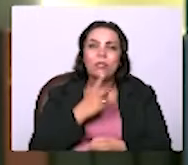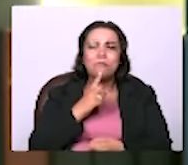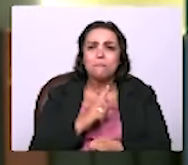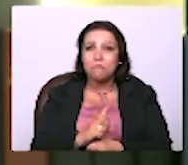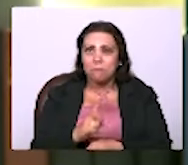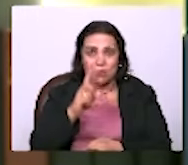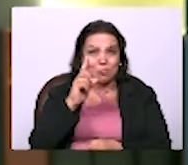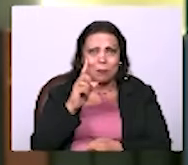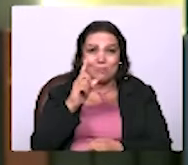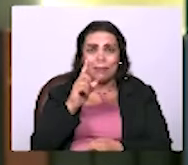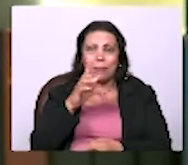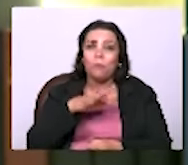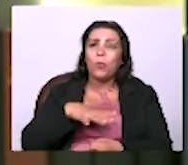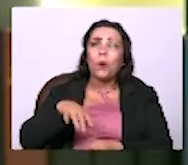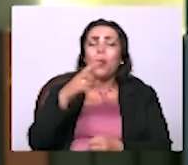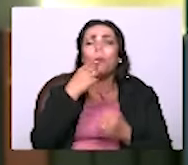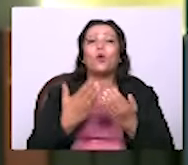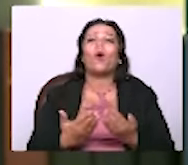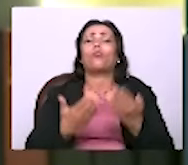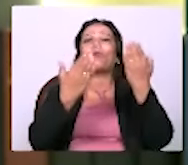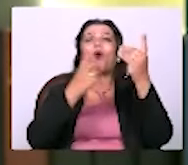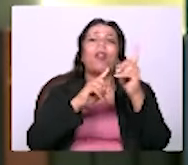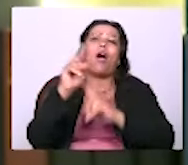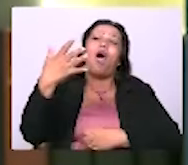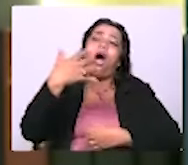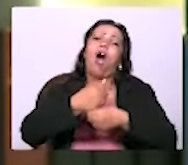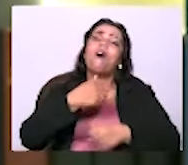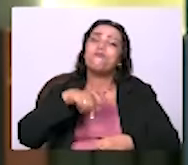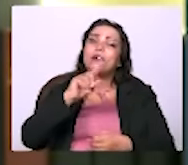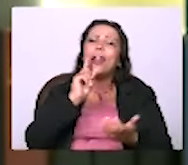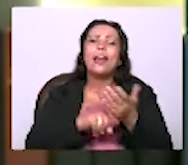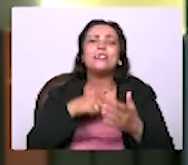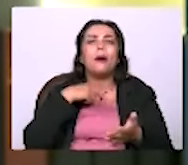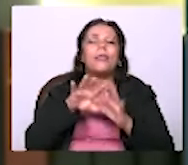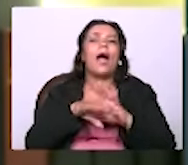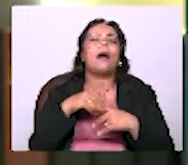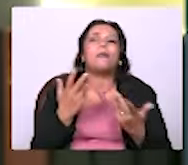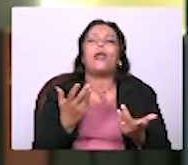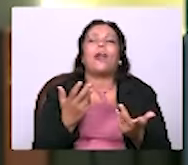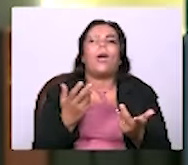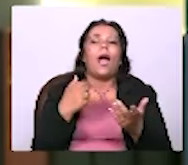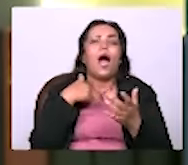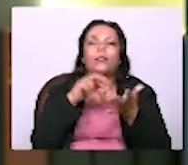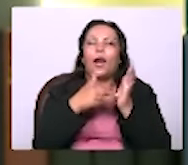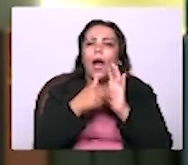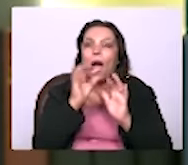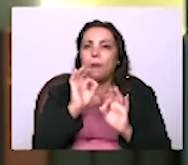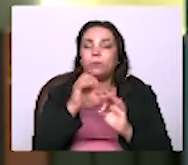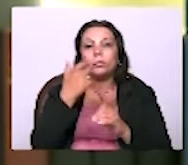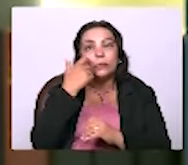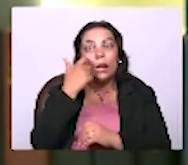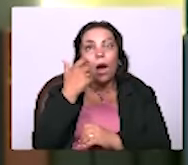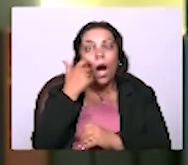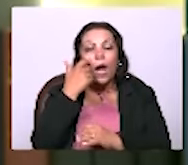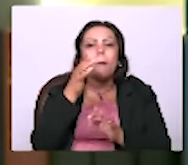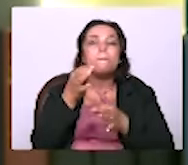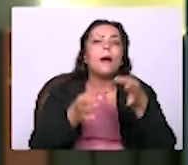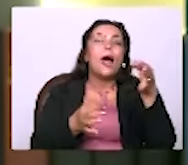حاجه وكلنا بندعي الى الله ان هو يحفظنا لكن في واجب مفروض علينا احنا ان احنا نراعي